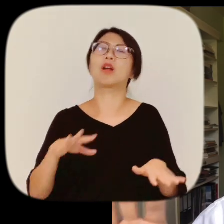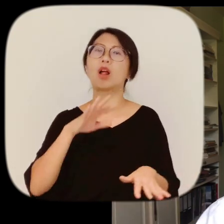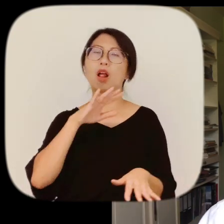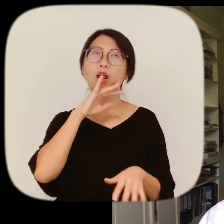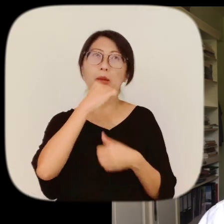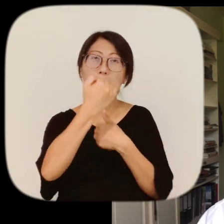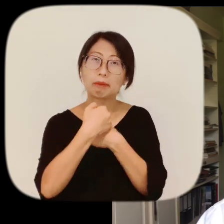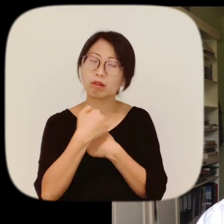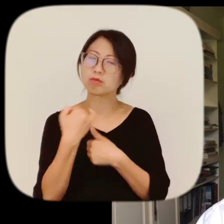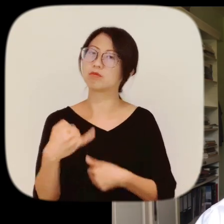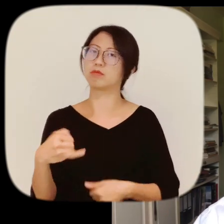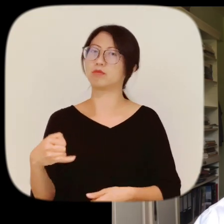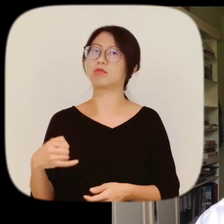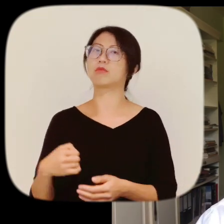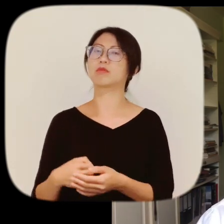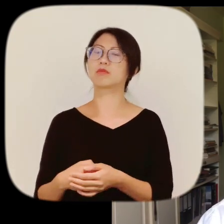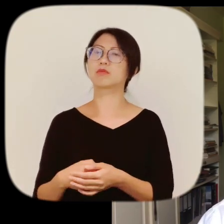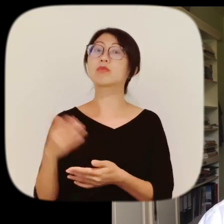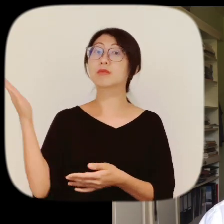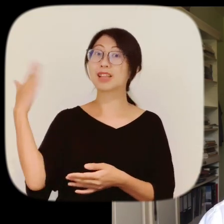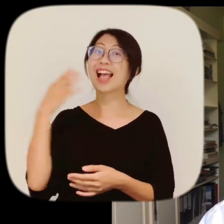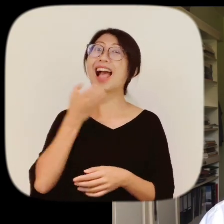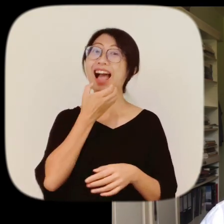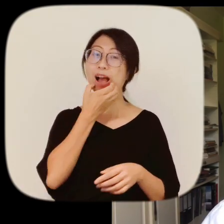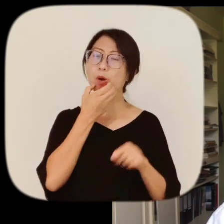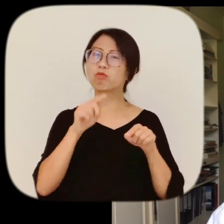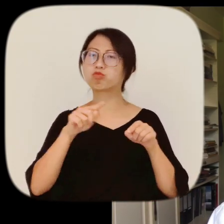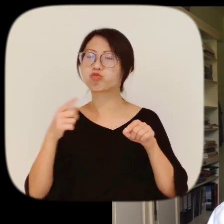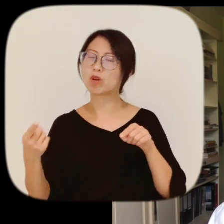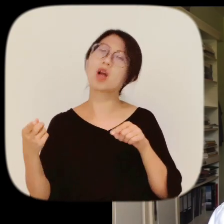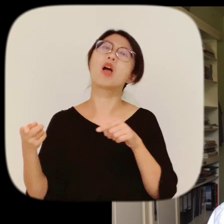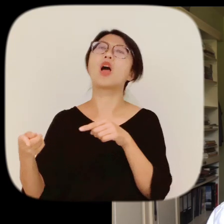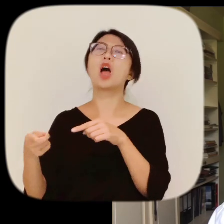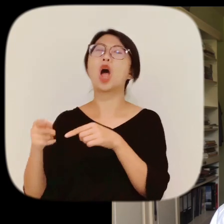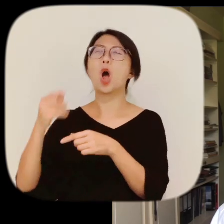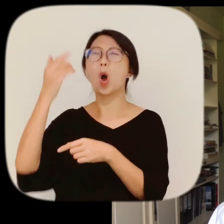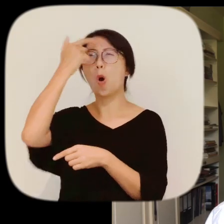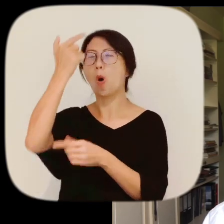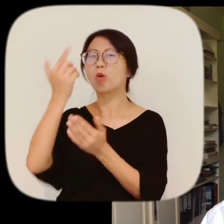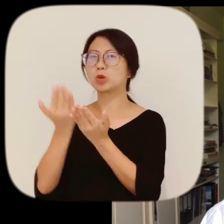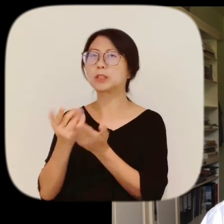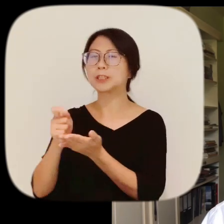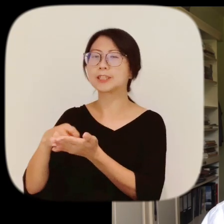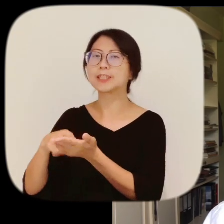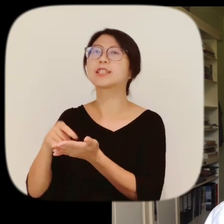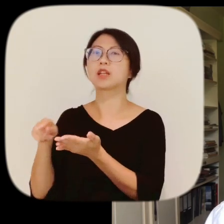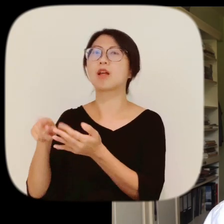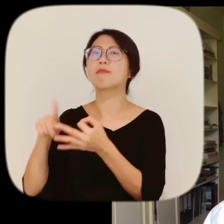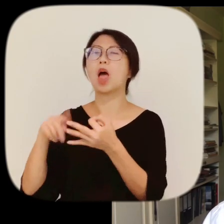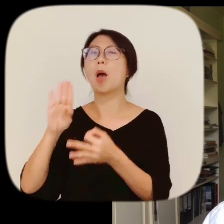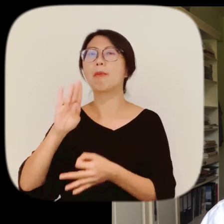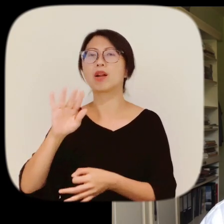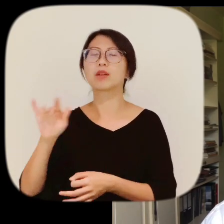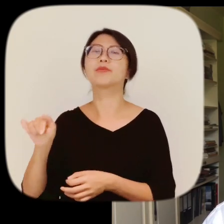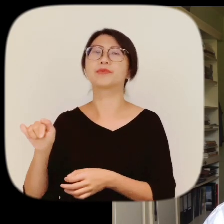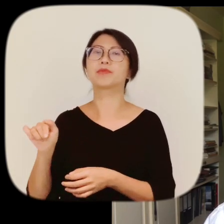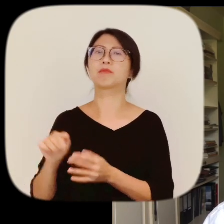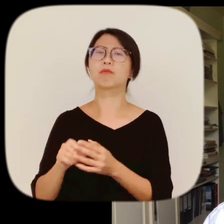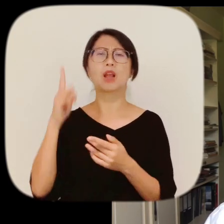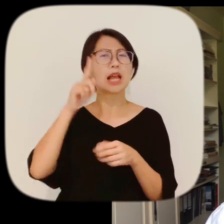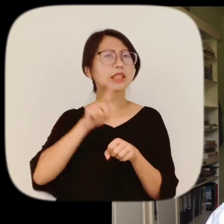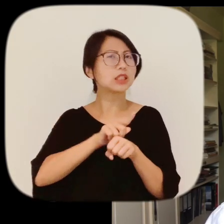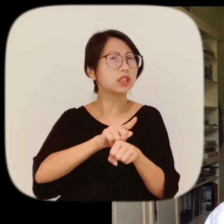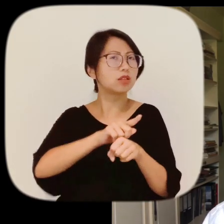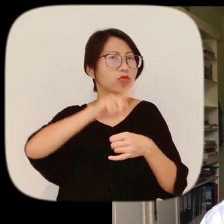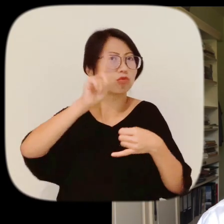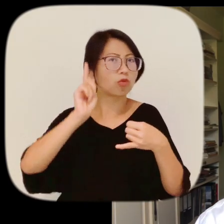就是趴在地上任你是愚弄的当时里面呢这些学者呢好像他和另一个学者叫Bender呢